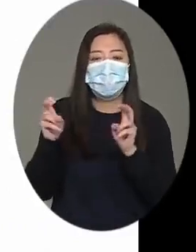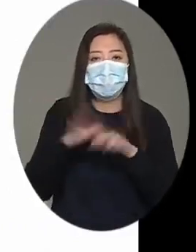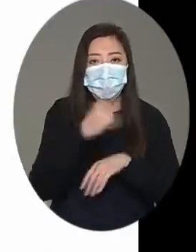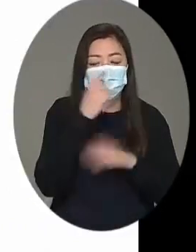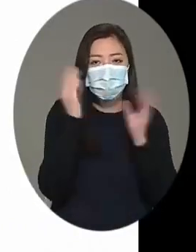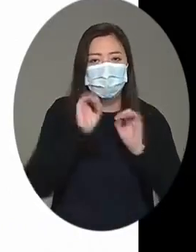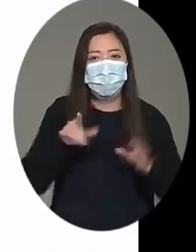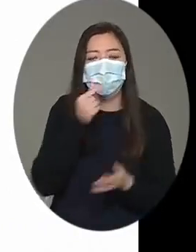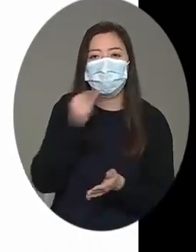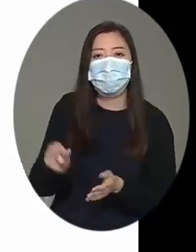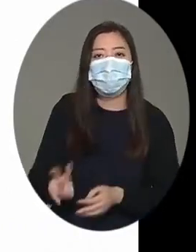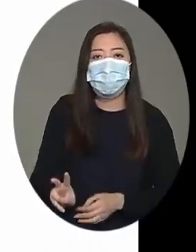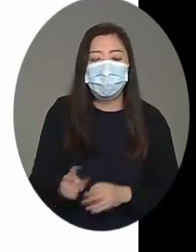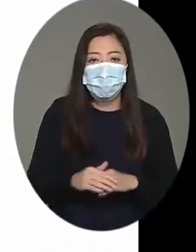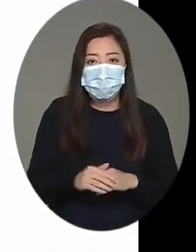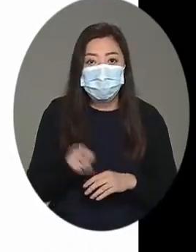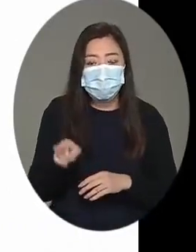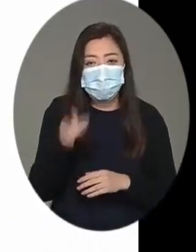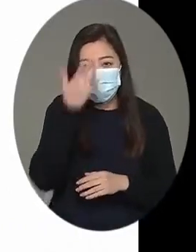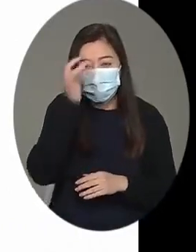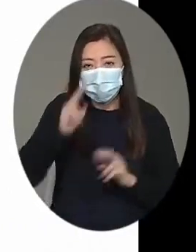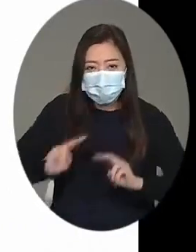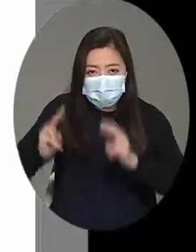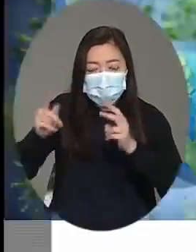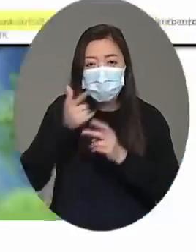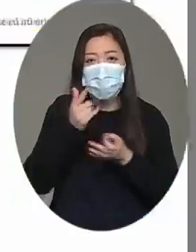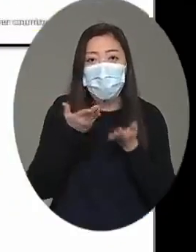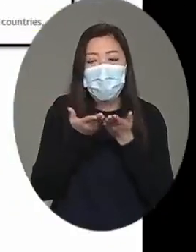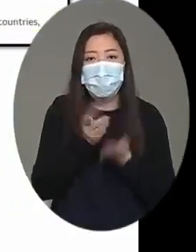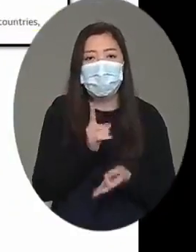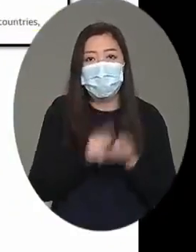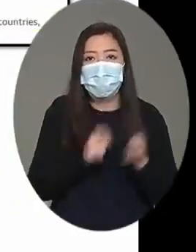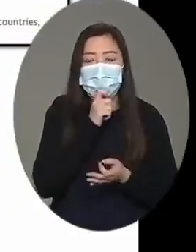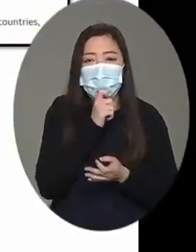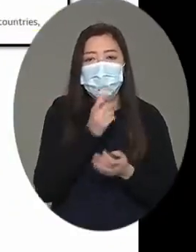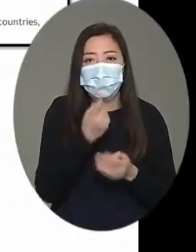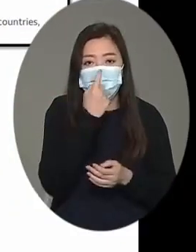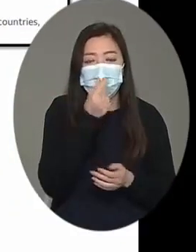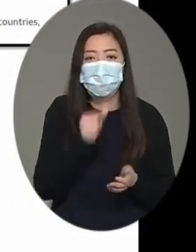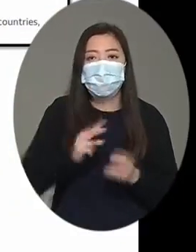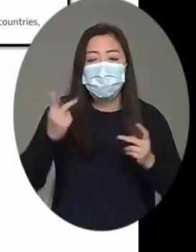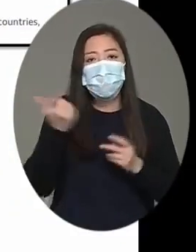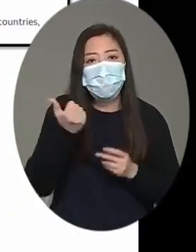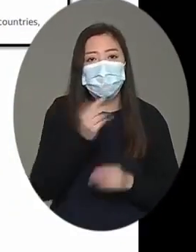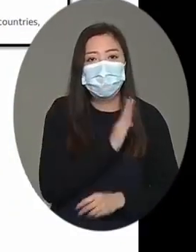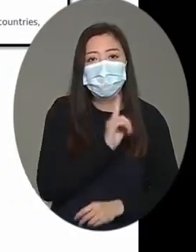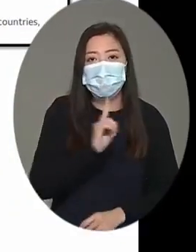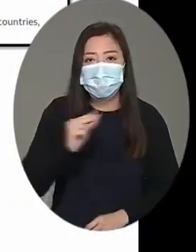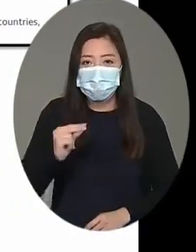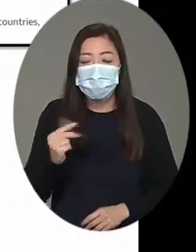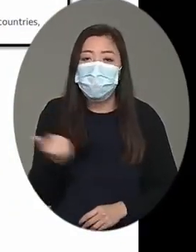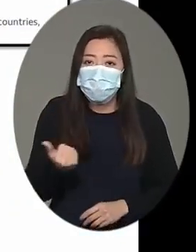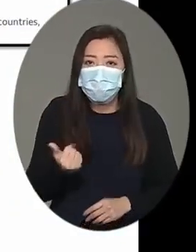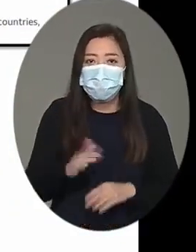體都是這樣叫。其實這些變種病毒都有學名的，英國變種病毒也都可以叫做